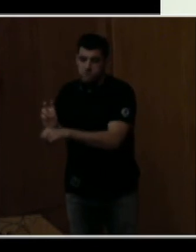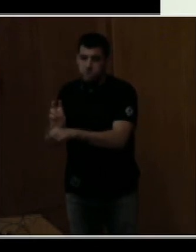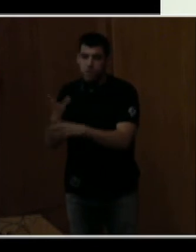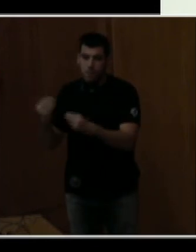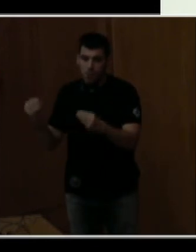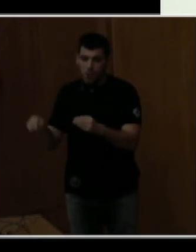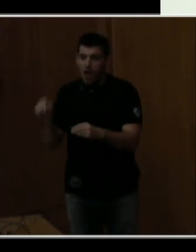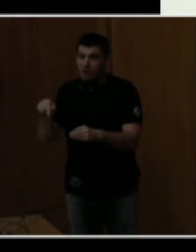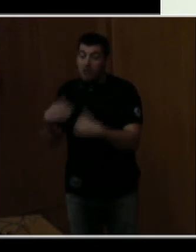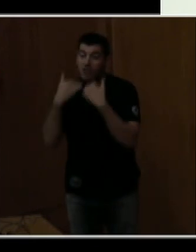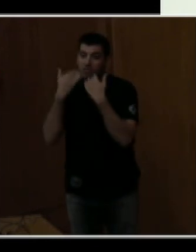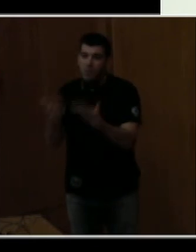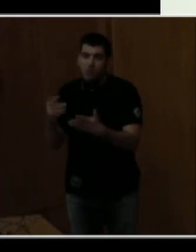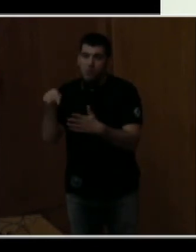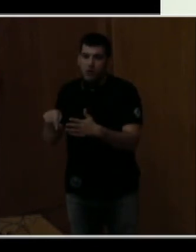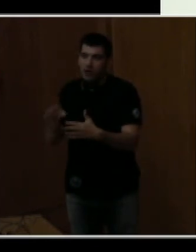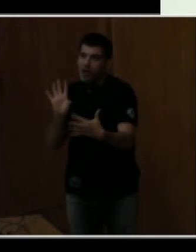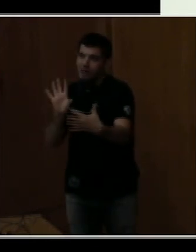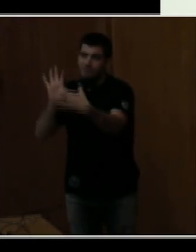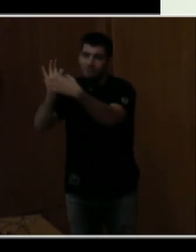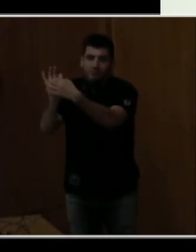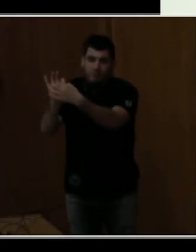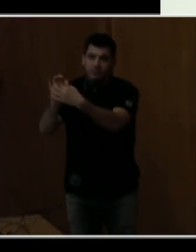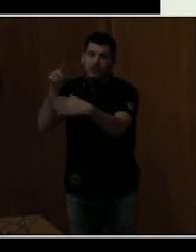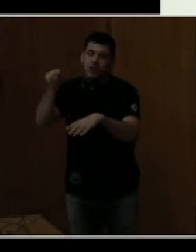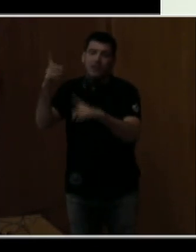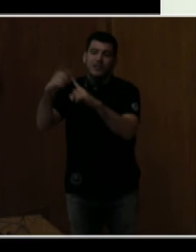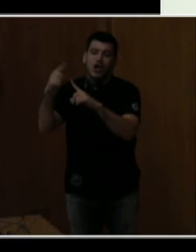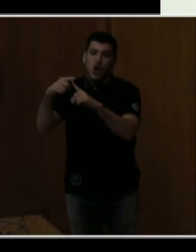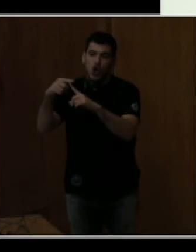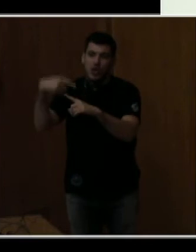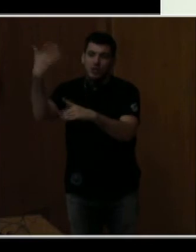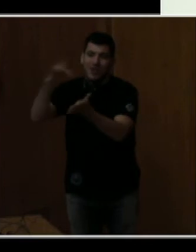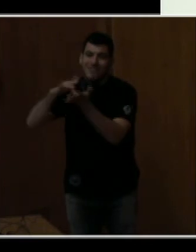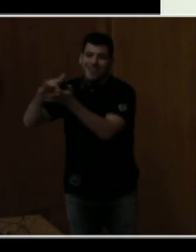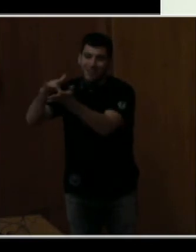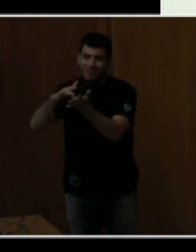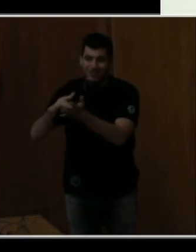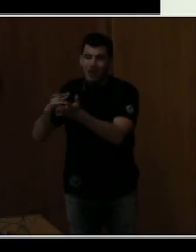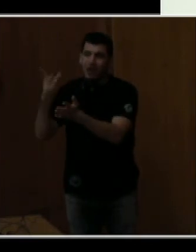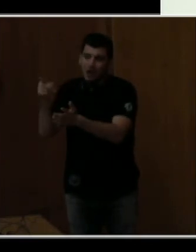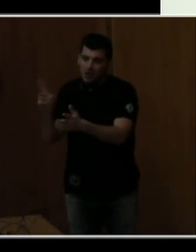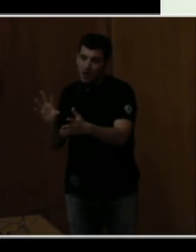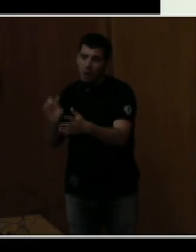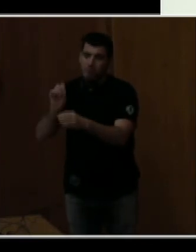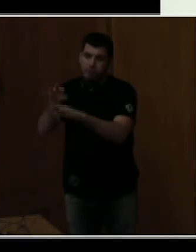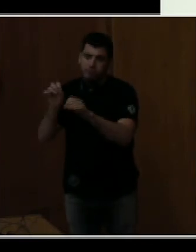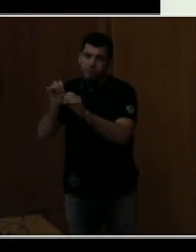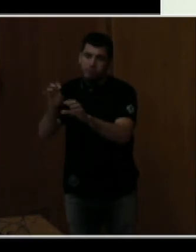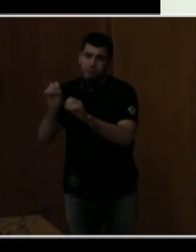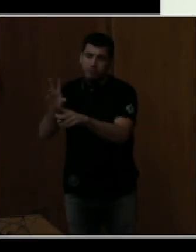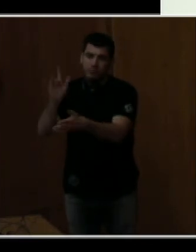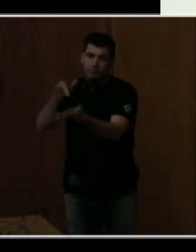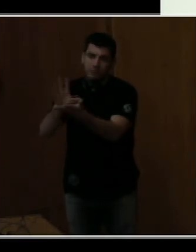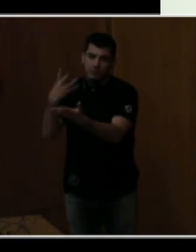διαχειριστούν οι τρέχουσες τεχνολογίες μετάδοση δεδομένων που βασίζονται σε ηλεκτρικές ηλεκτρονικές